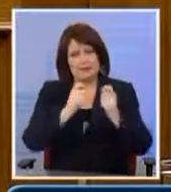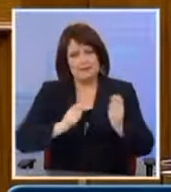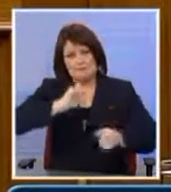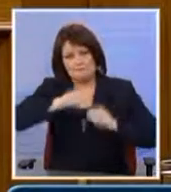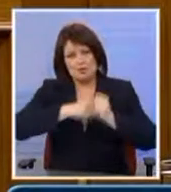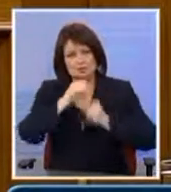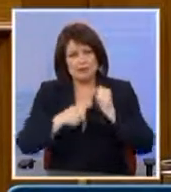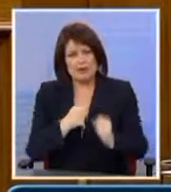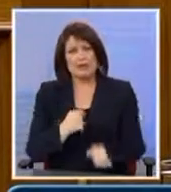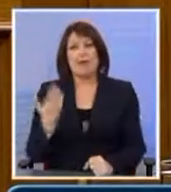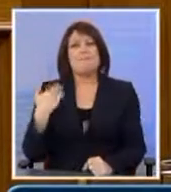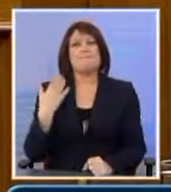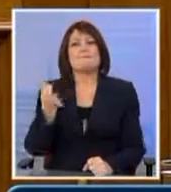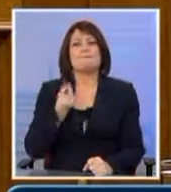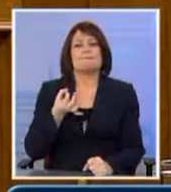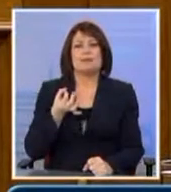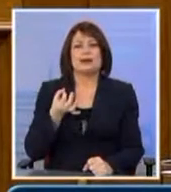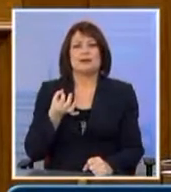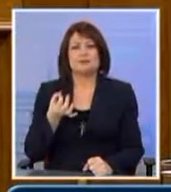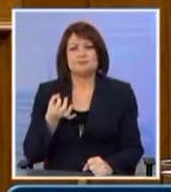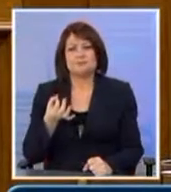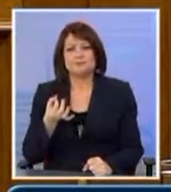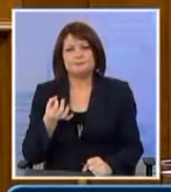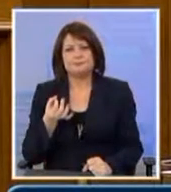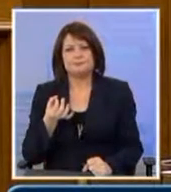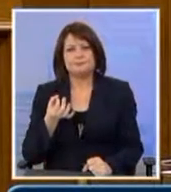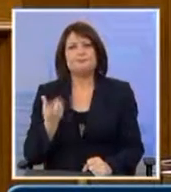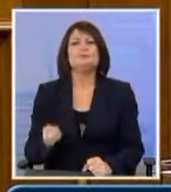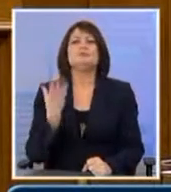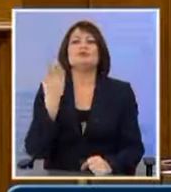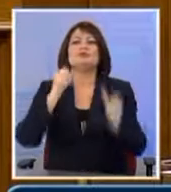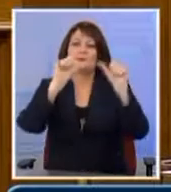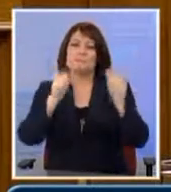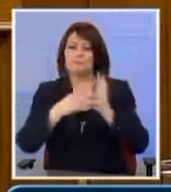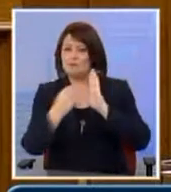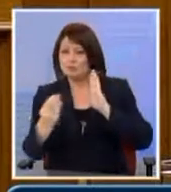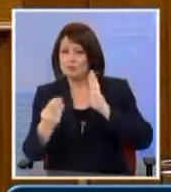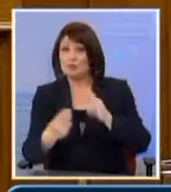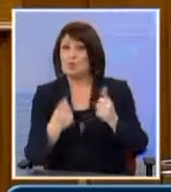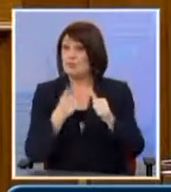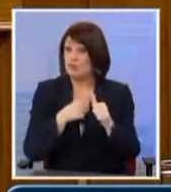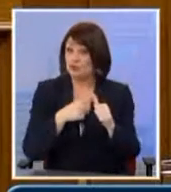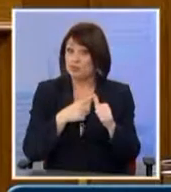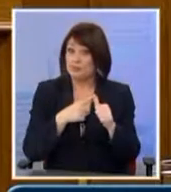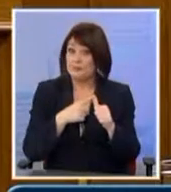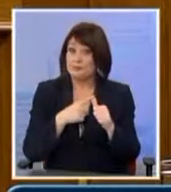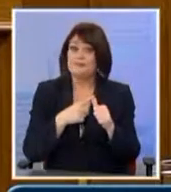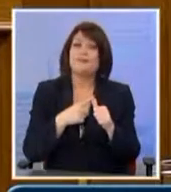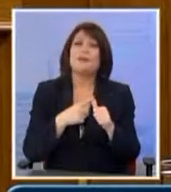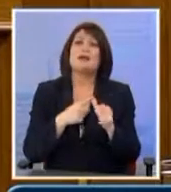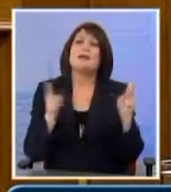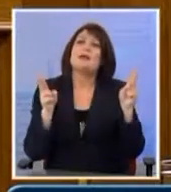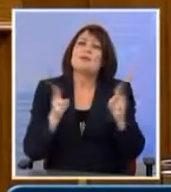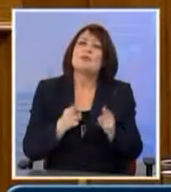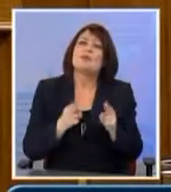προσπάθεια που δεν έχει προηγούμενο και η οποία συμβάλλει στην ανάδειξη ενός νέου παραγωγικού προτύπου, το οποίο, πρώτο, βασίζεται σε ένα μικρότερο